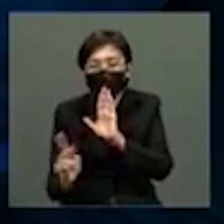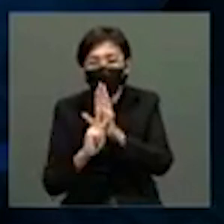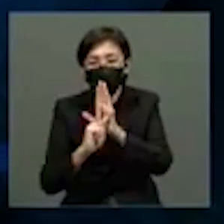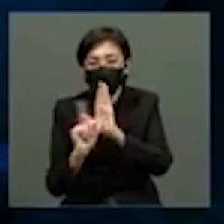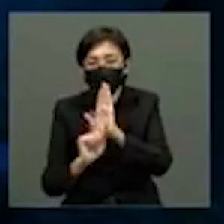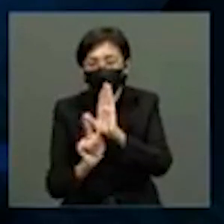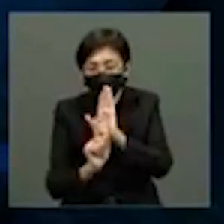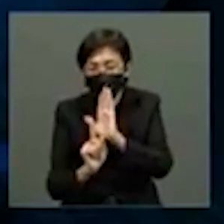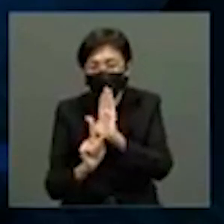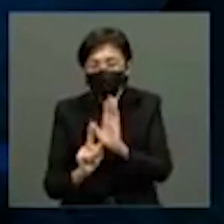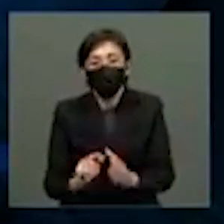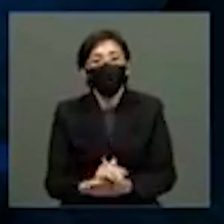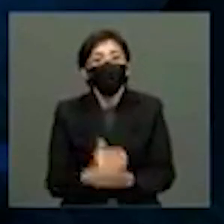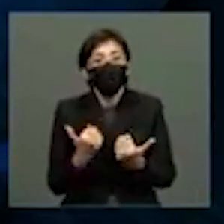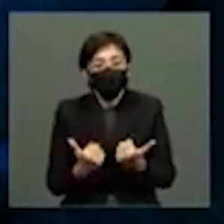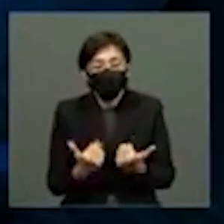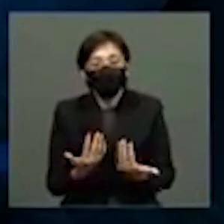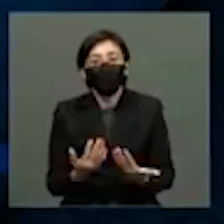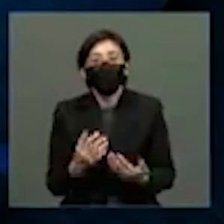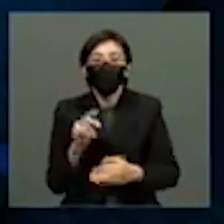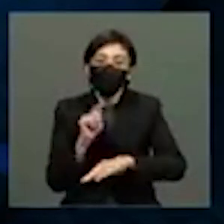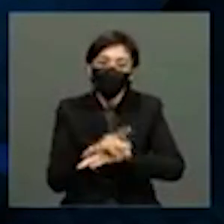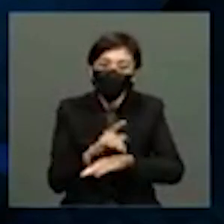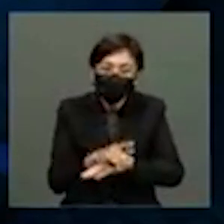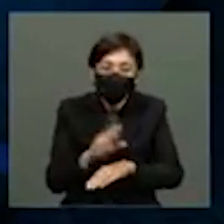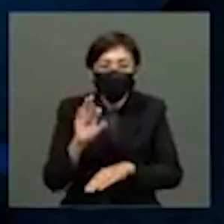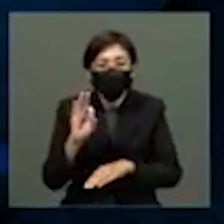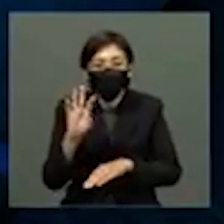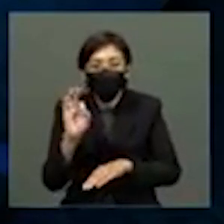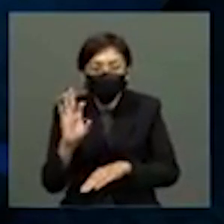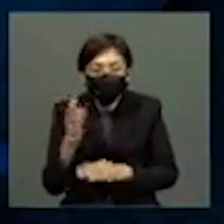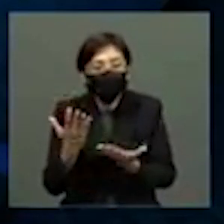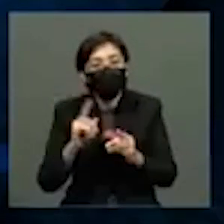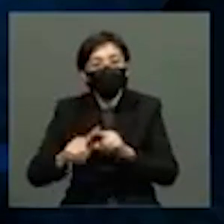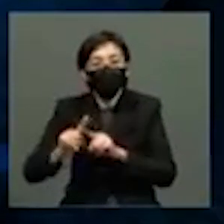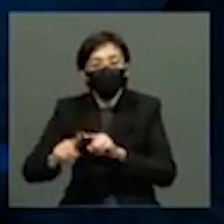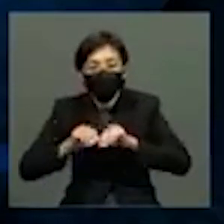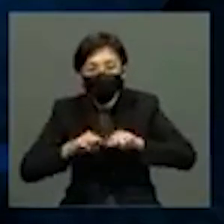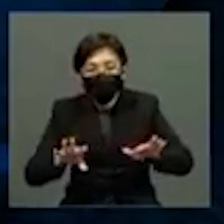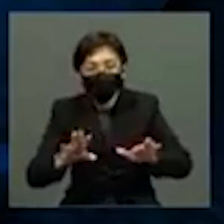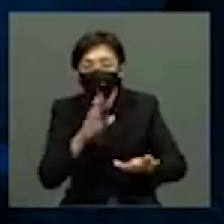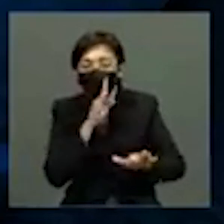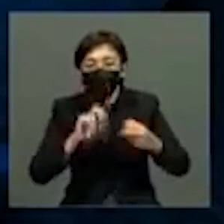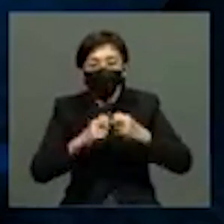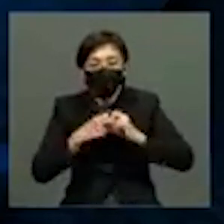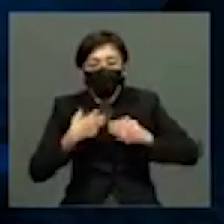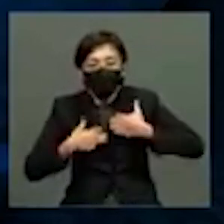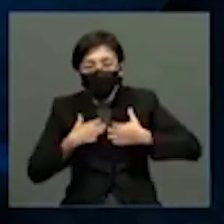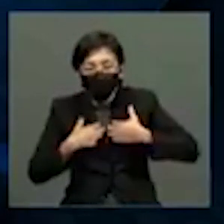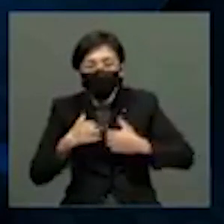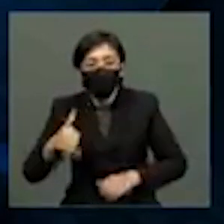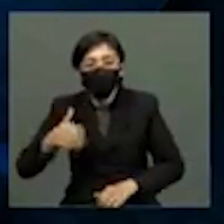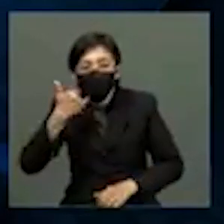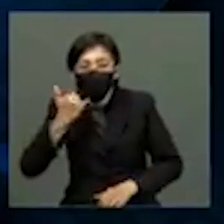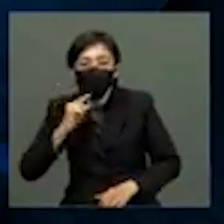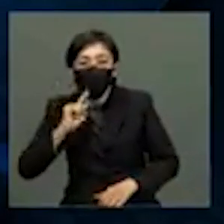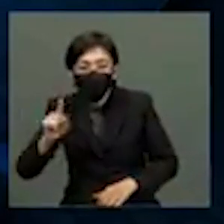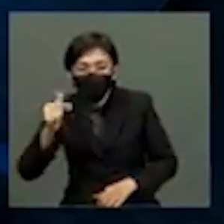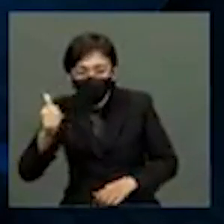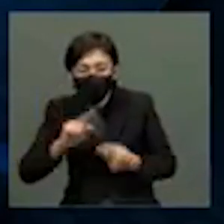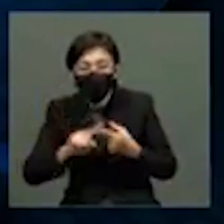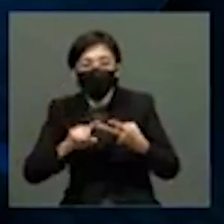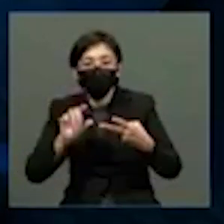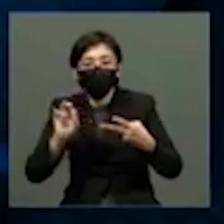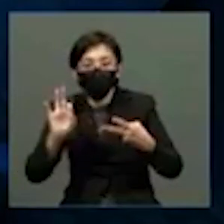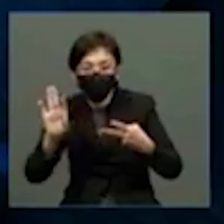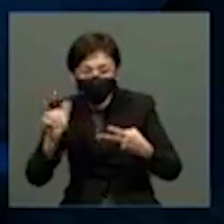เดียพลังของเขาพอสมควรทีเดียวการใช้การร้องเรียนไม่ว่าจะเป็นสายโทรศัพท์ เข้าไปใน Facebook หรือ